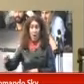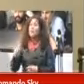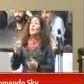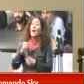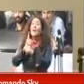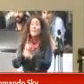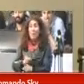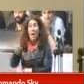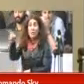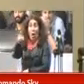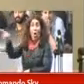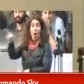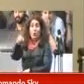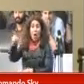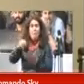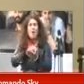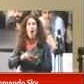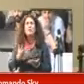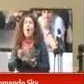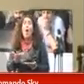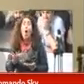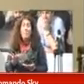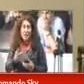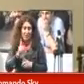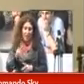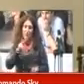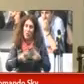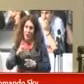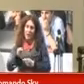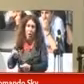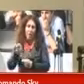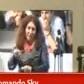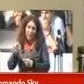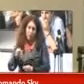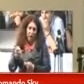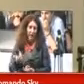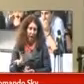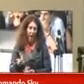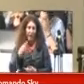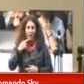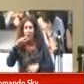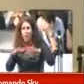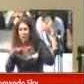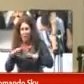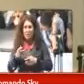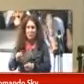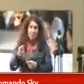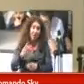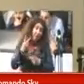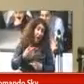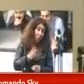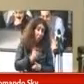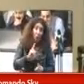loro. Cercate di convincerli. Non ci dovrebbe essere molta difficoltà a